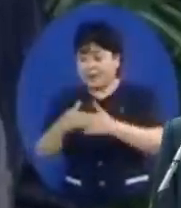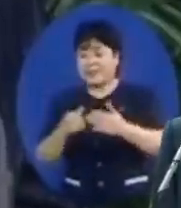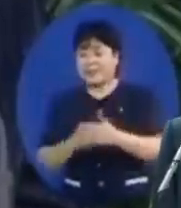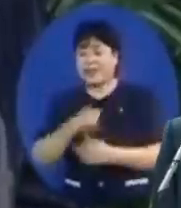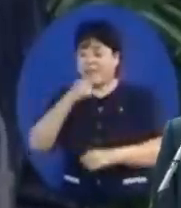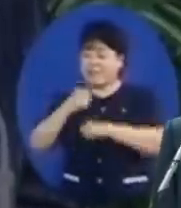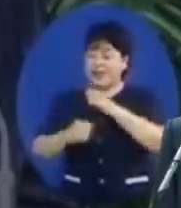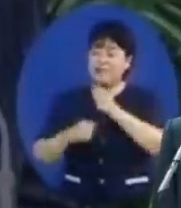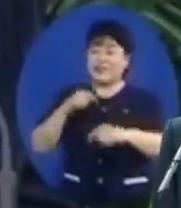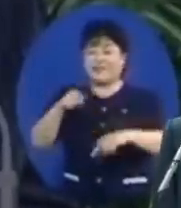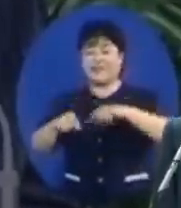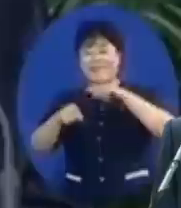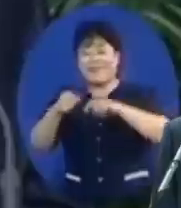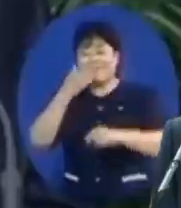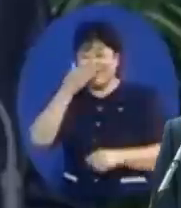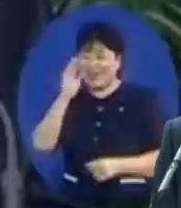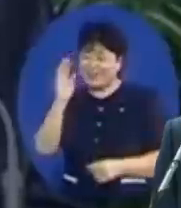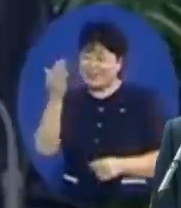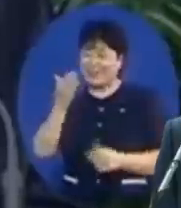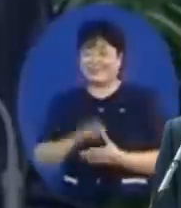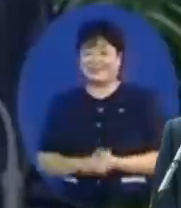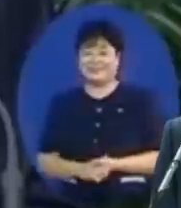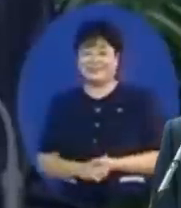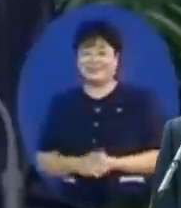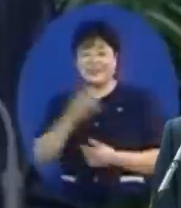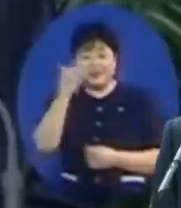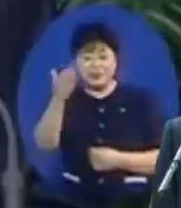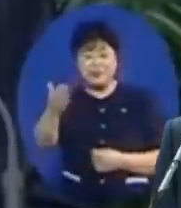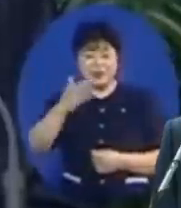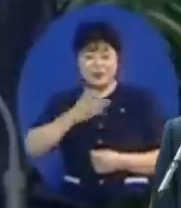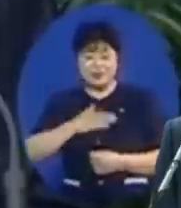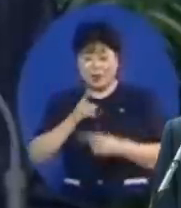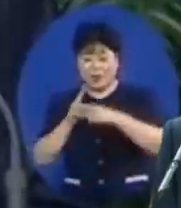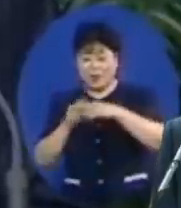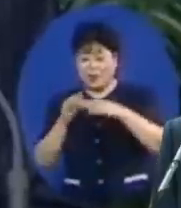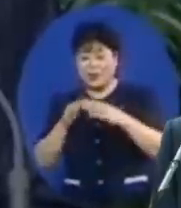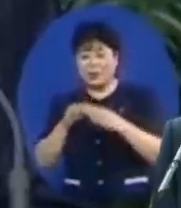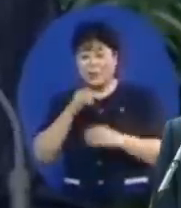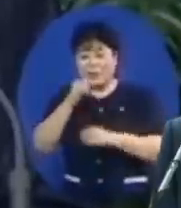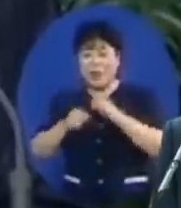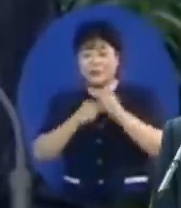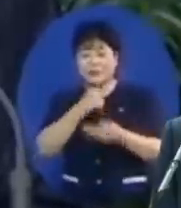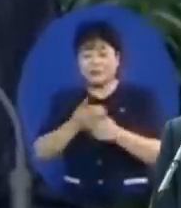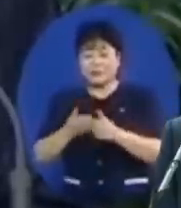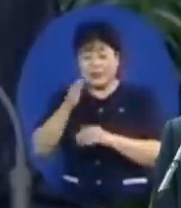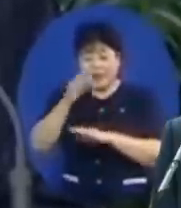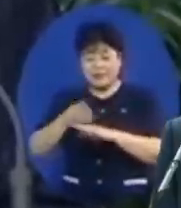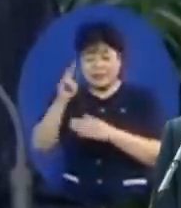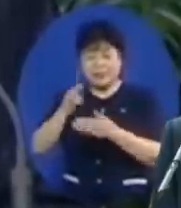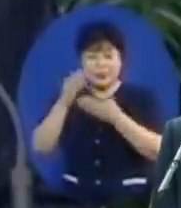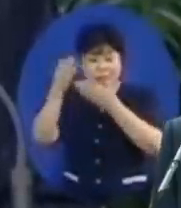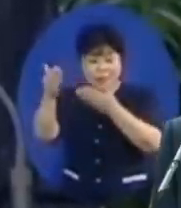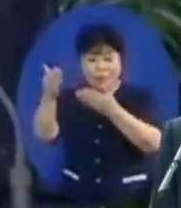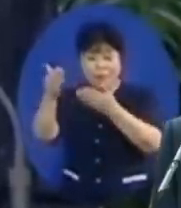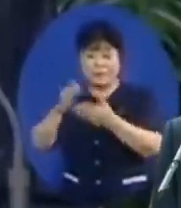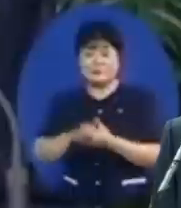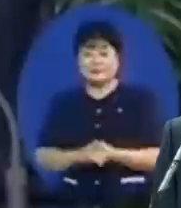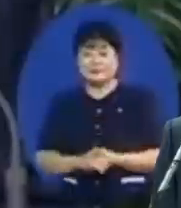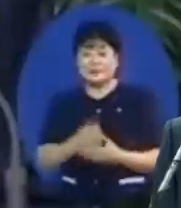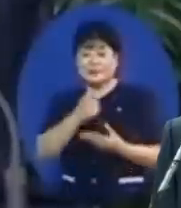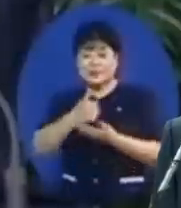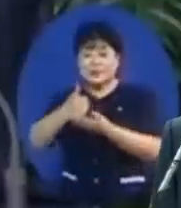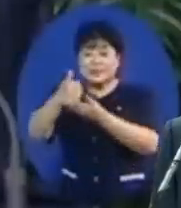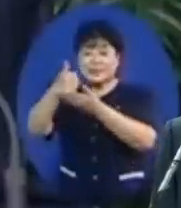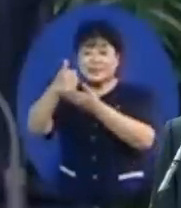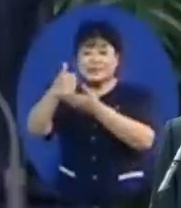이제는 돌아다니는 것입니다. 여러분과 내가 교회 마음대로 나와서 주님께 감사 찬송 드리고